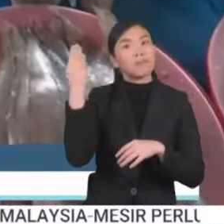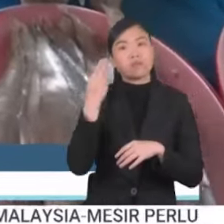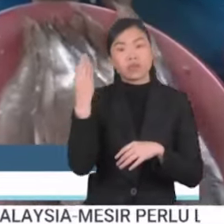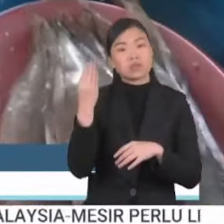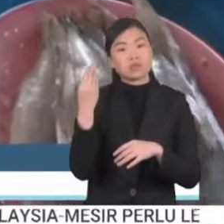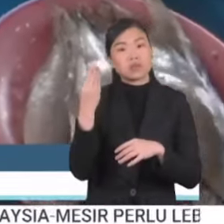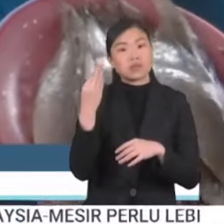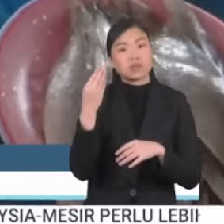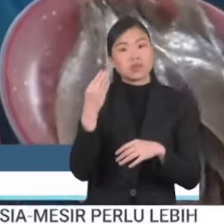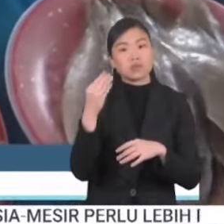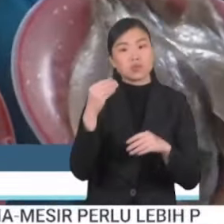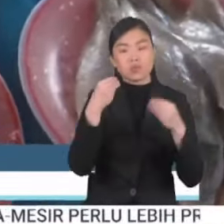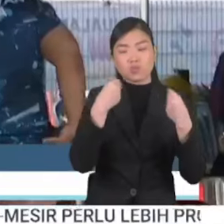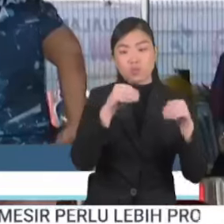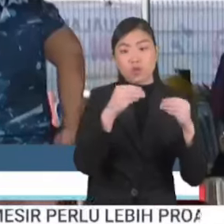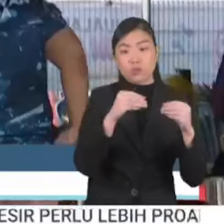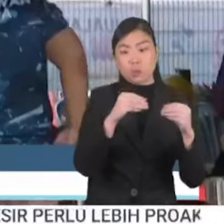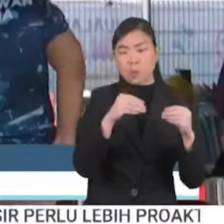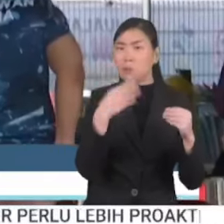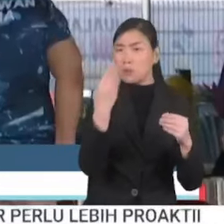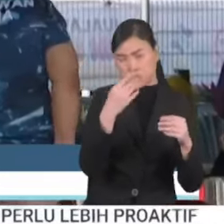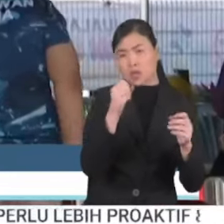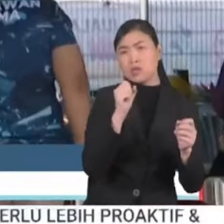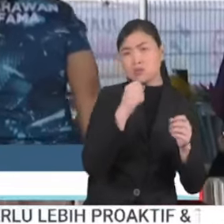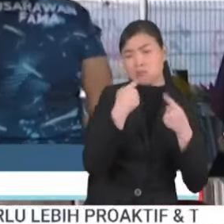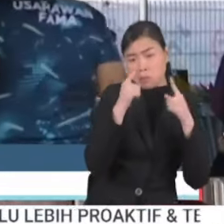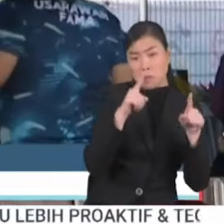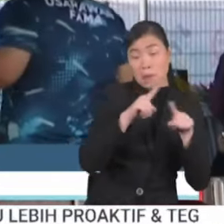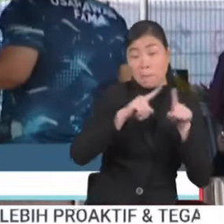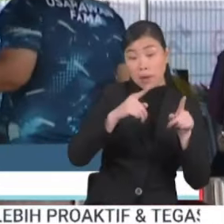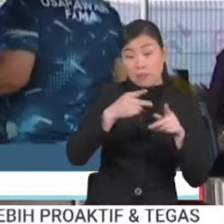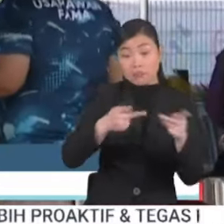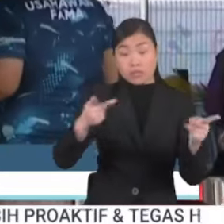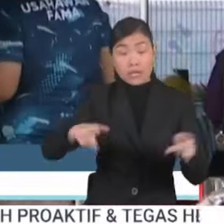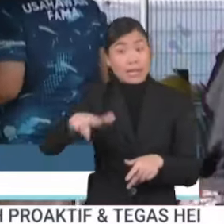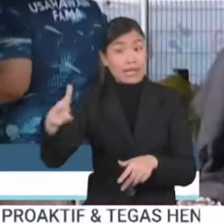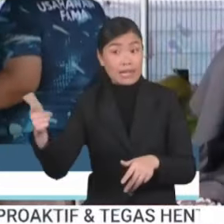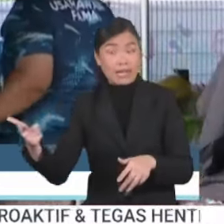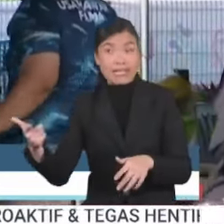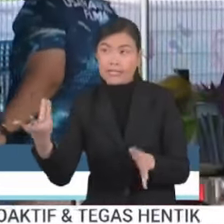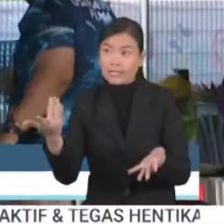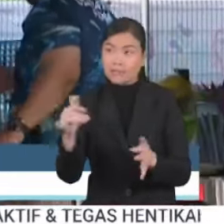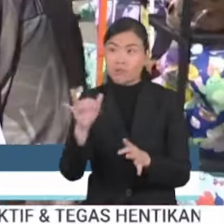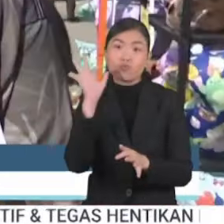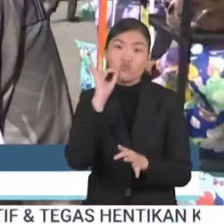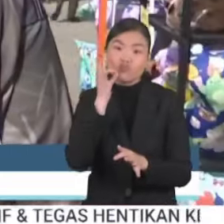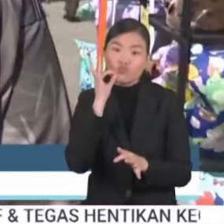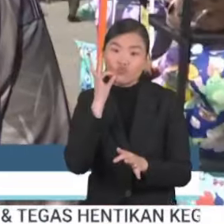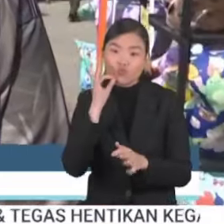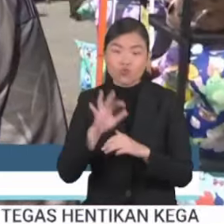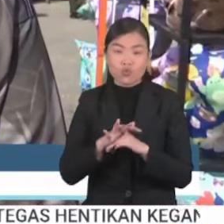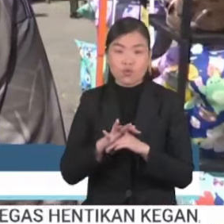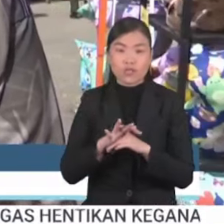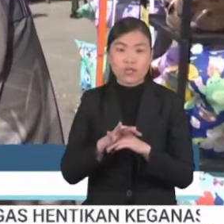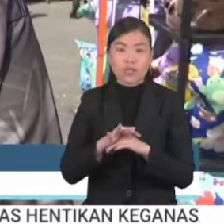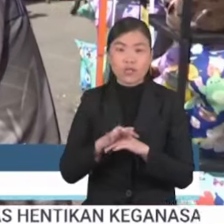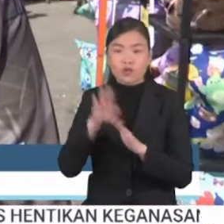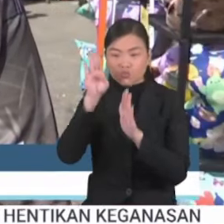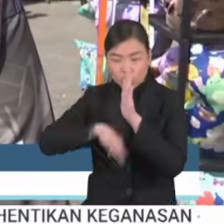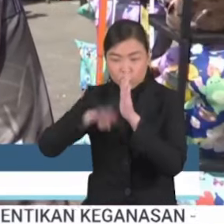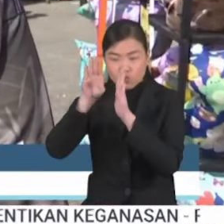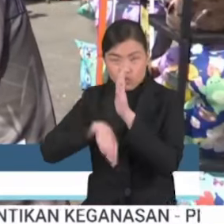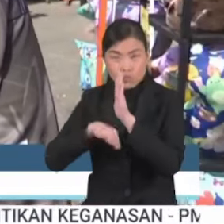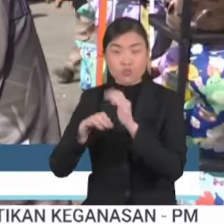jualan produk ni amat menggalakkan. Tapi tak lupa juga pada produk-produk yang lain seperti sayur-sayuran dan buah-buahan yang menawarkan harga